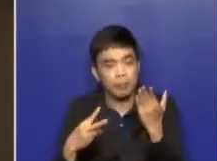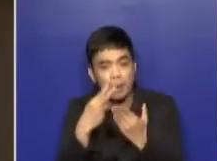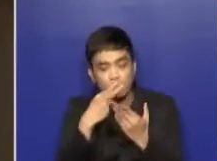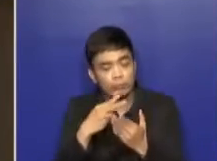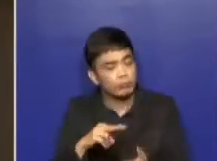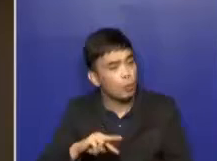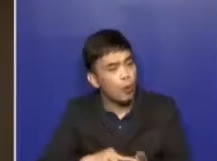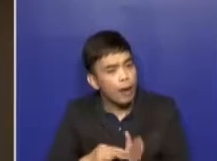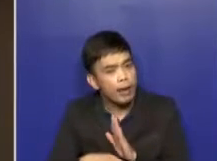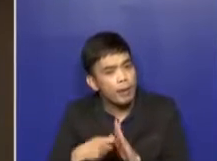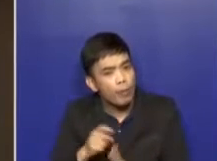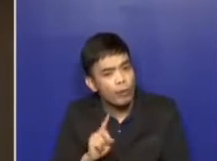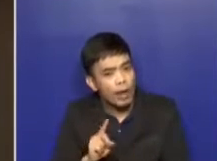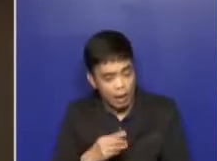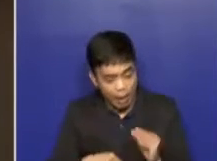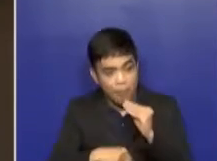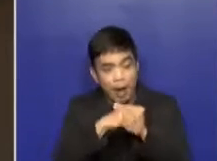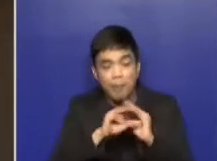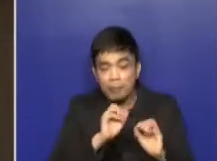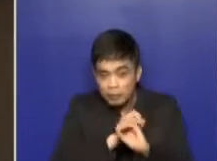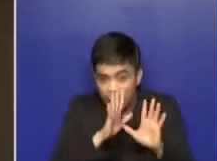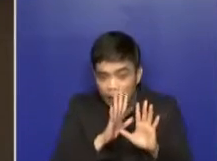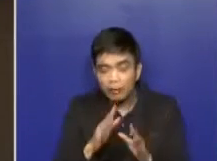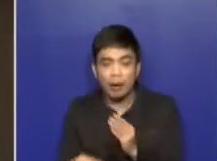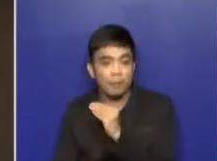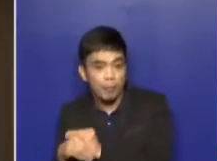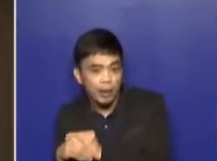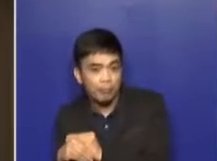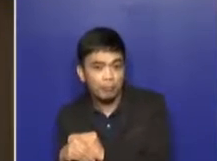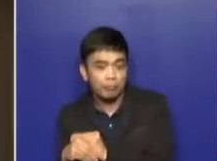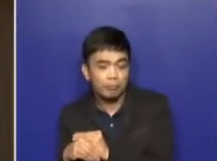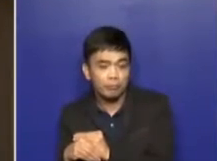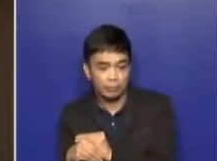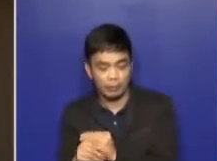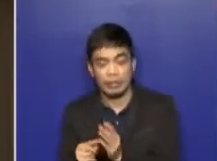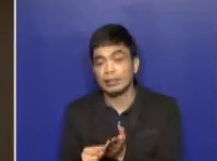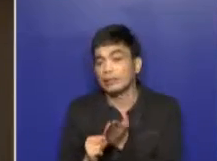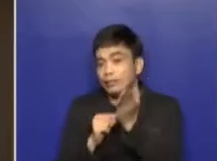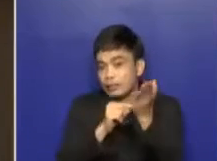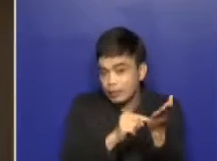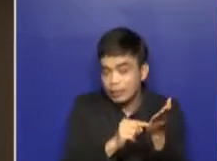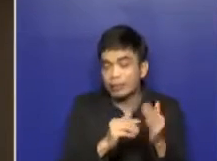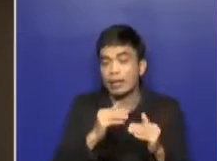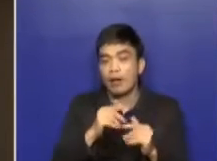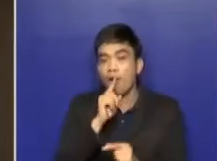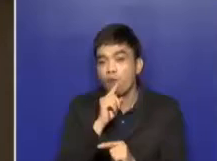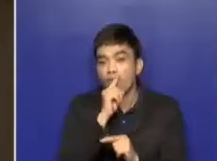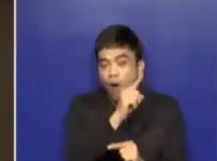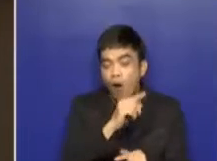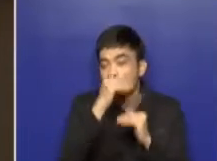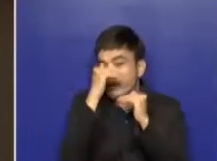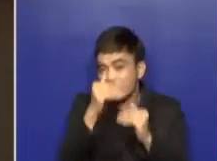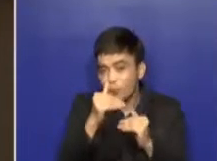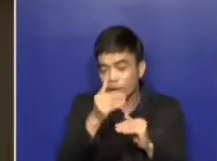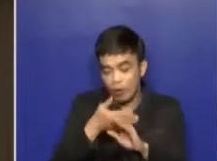หรือเพียงเพื่อต้องการมาเติมนะครับให้ยื่นคำร้องภายในกำหนดระยะเวลาก่อนวัน